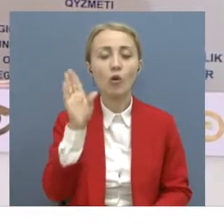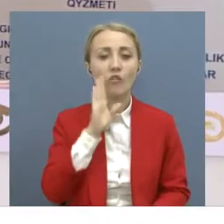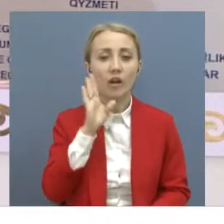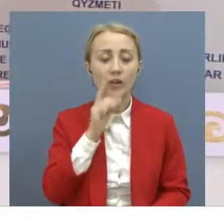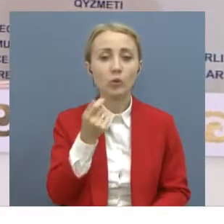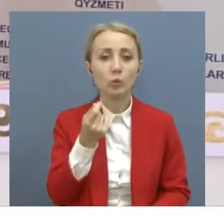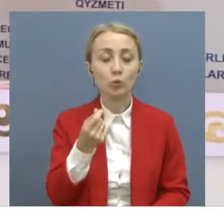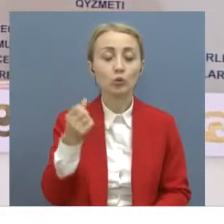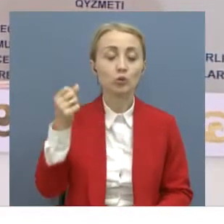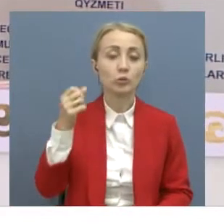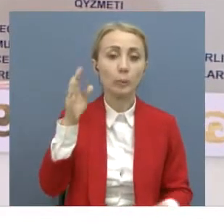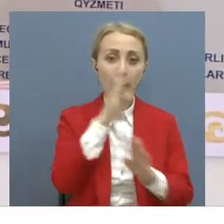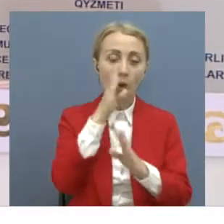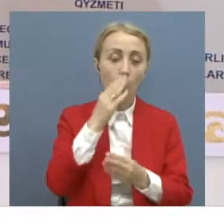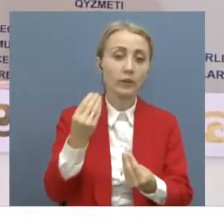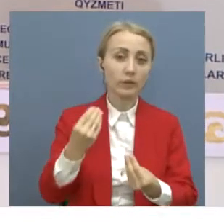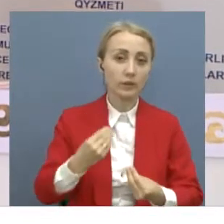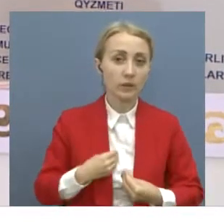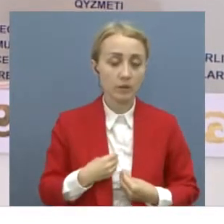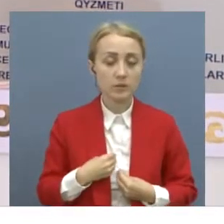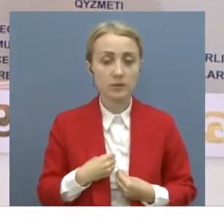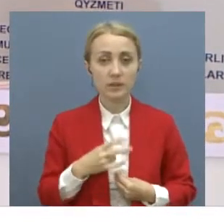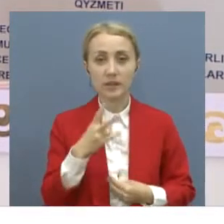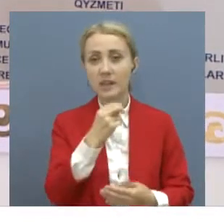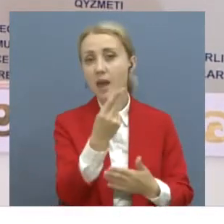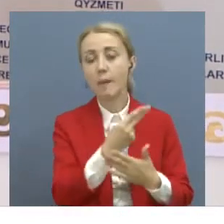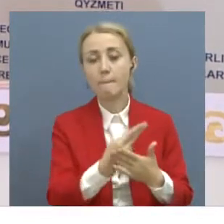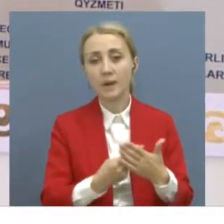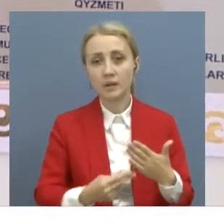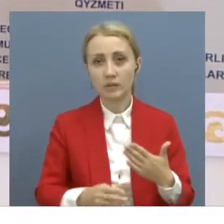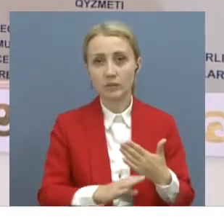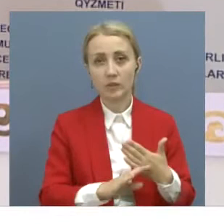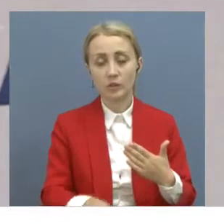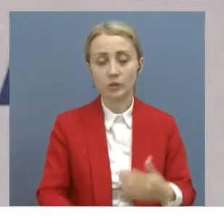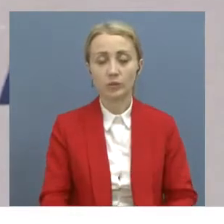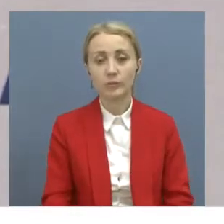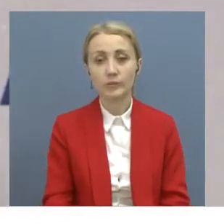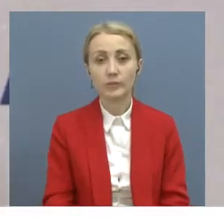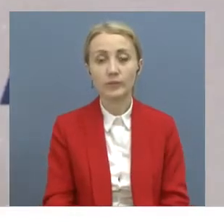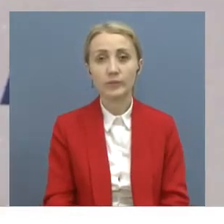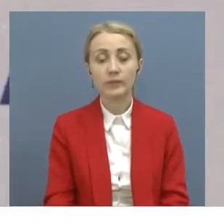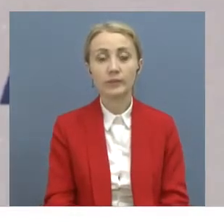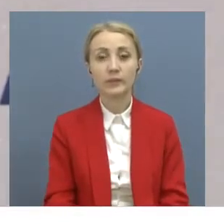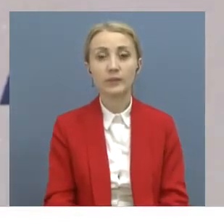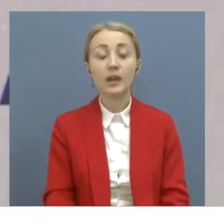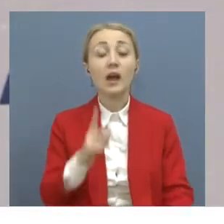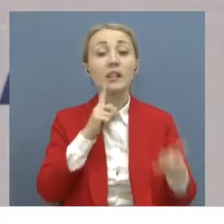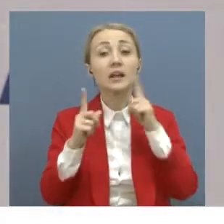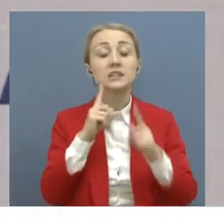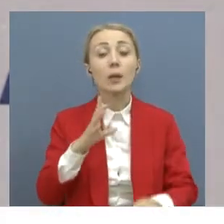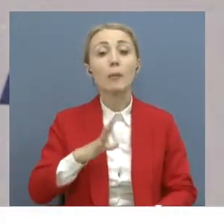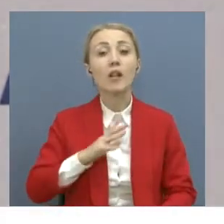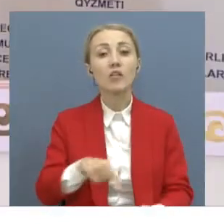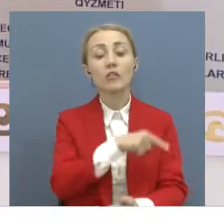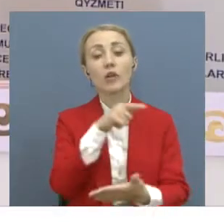облысымызда жалпы қуаттылығы 31 мың басқа арналған 7 ірі бордақылау алаңы жұмыс істеуде. Осы 26